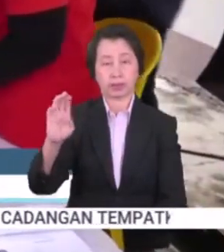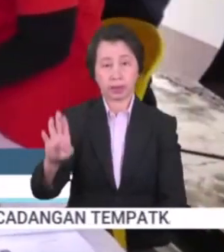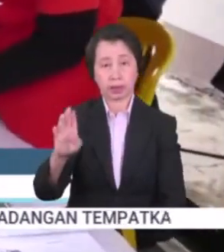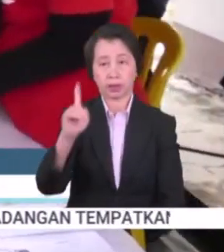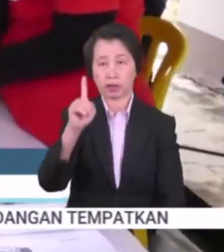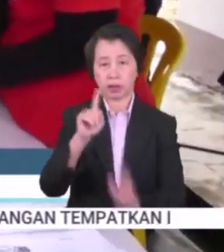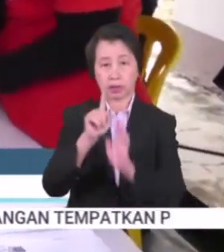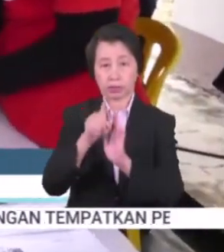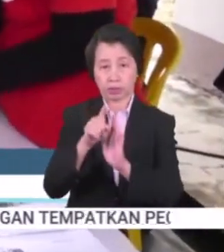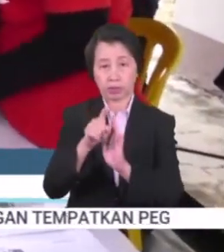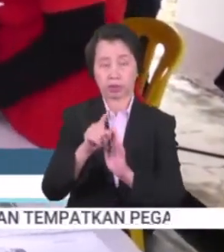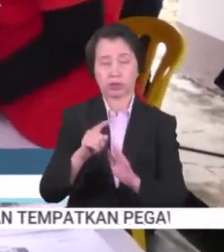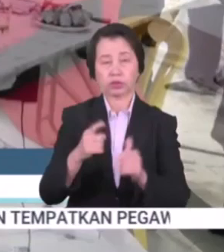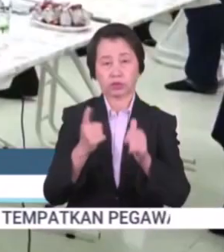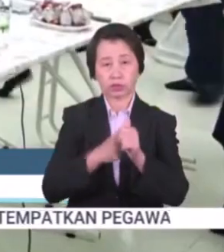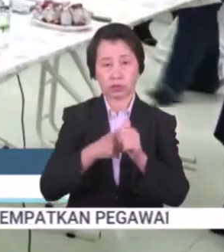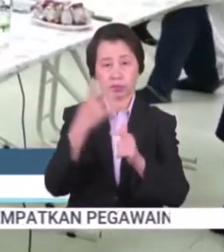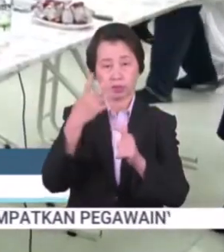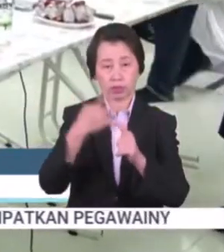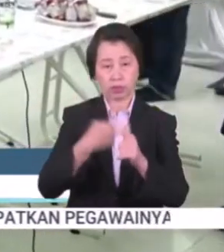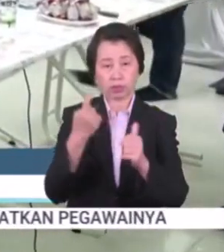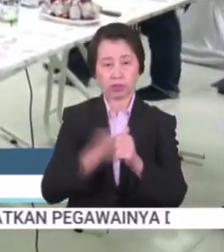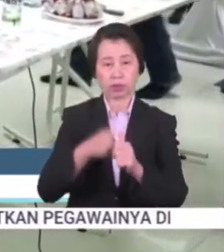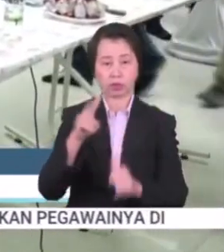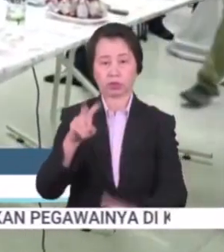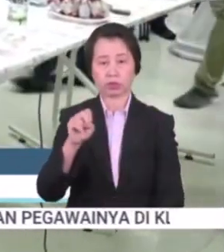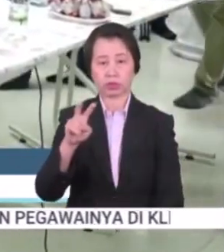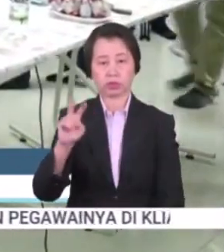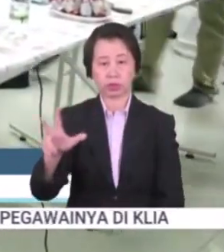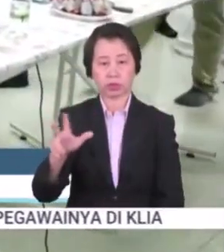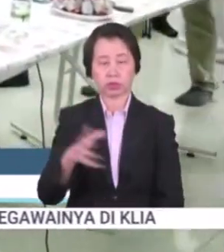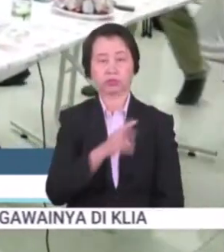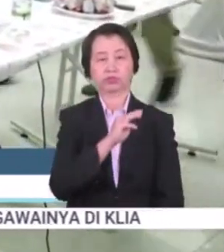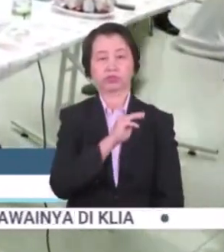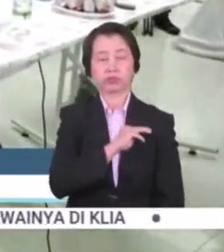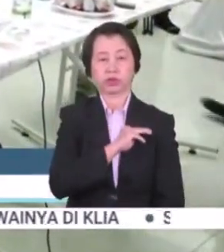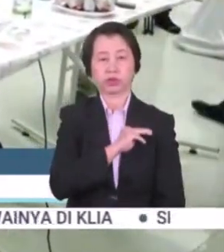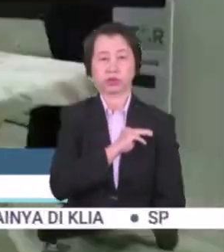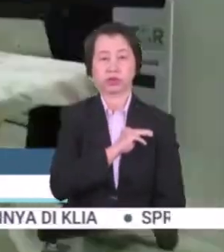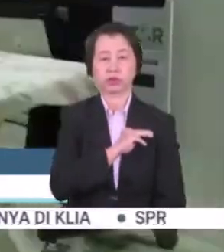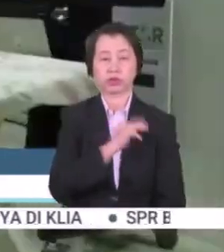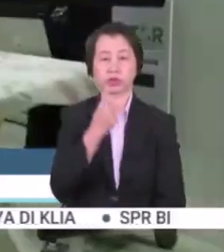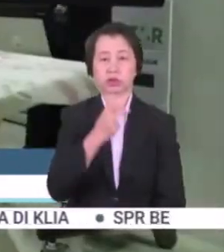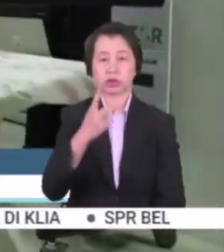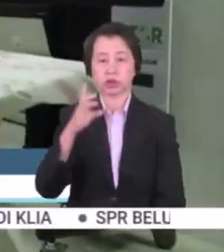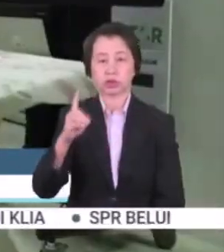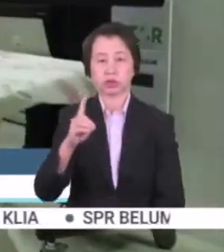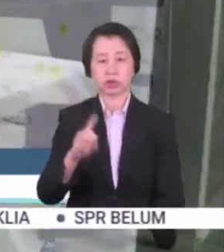suku pertama 2023 menteri komunikasi dan digital